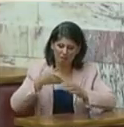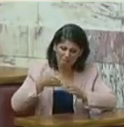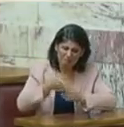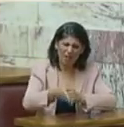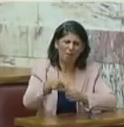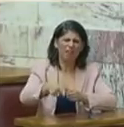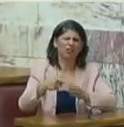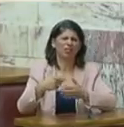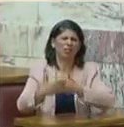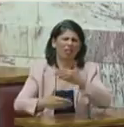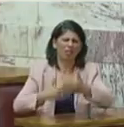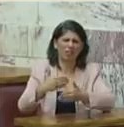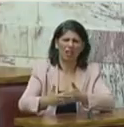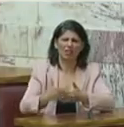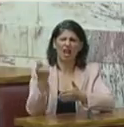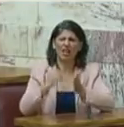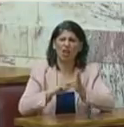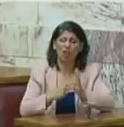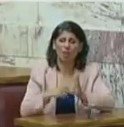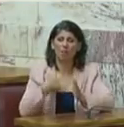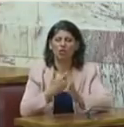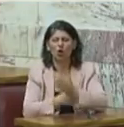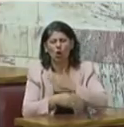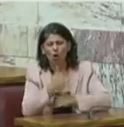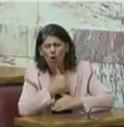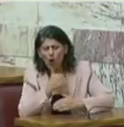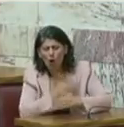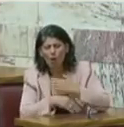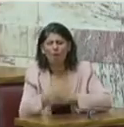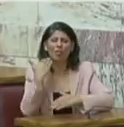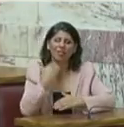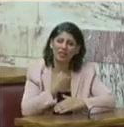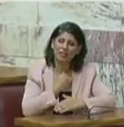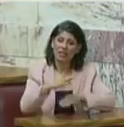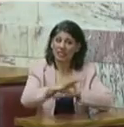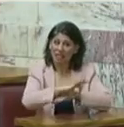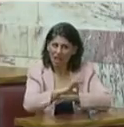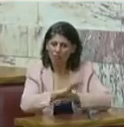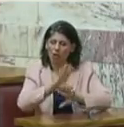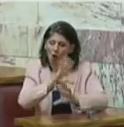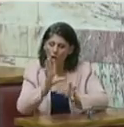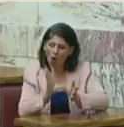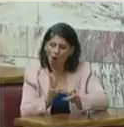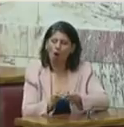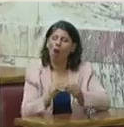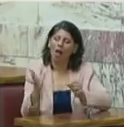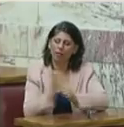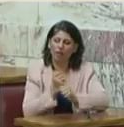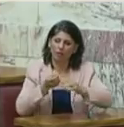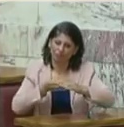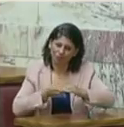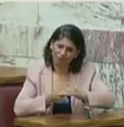πηγάδι και εμείς με κόπο, με δυσκολία, με θυσίες, αλλά και με σχέδιο, βγάλαμε τον